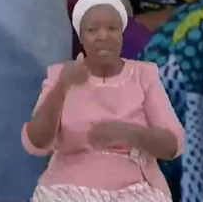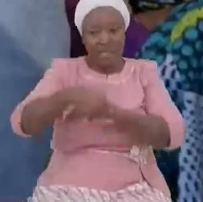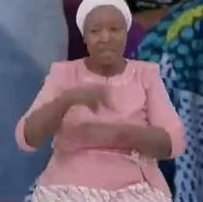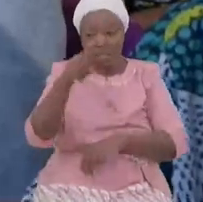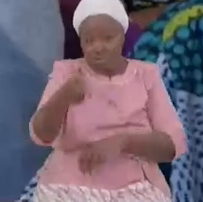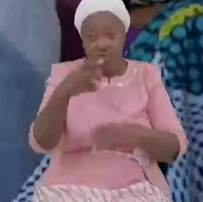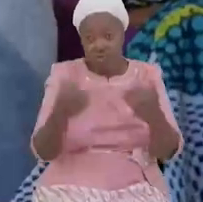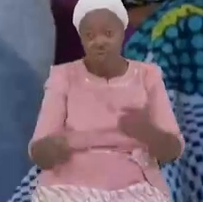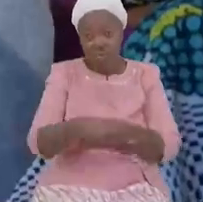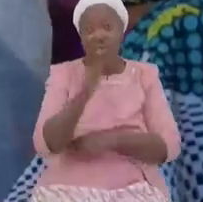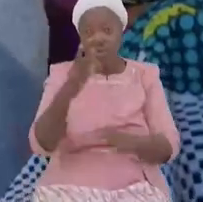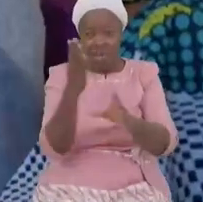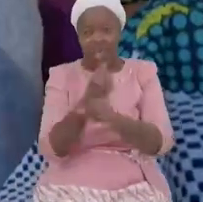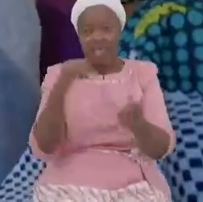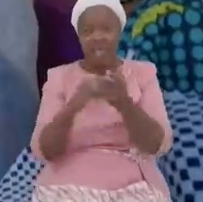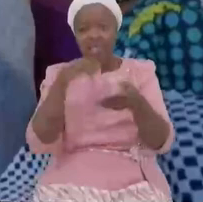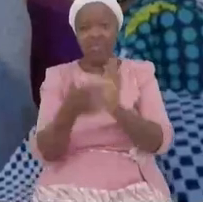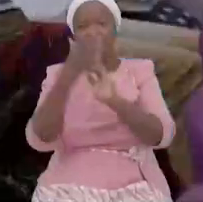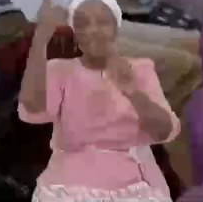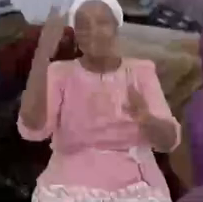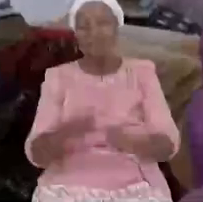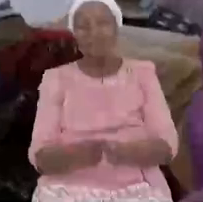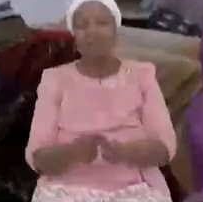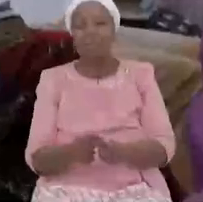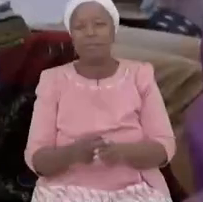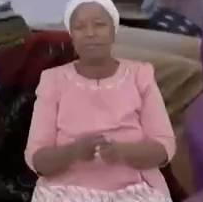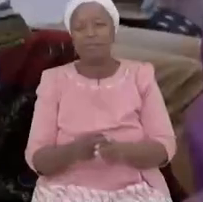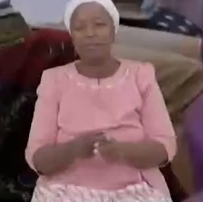eu au nom de Jésus.